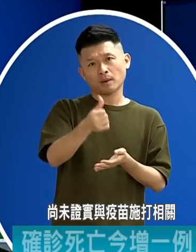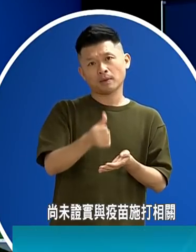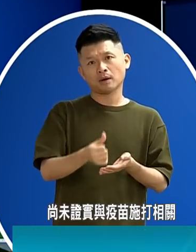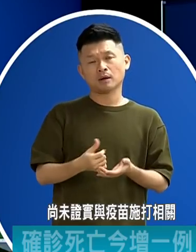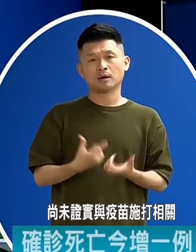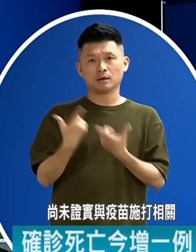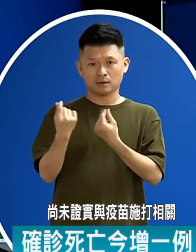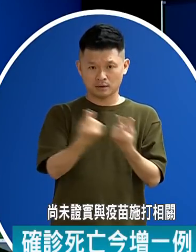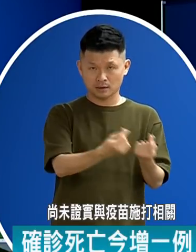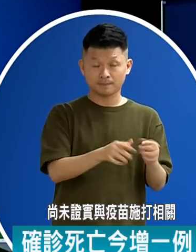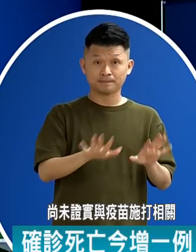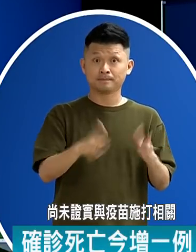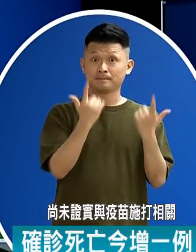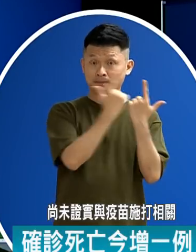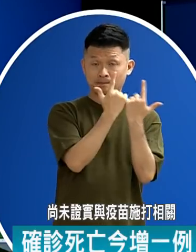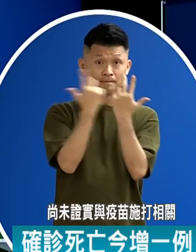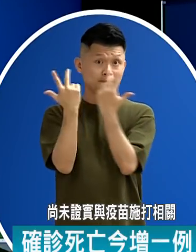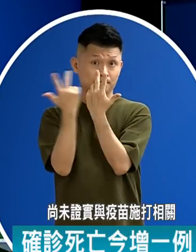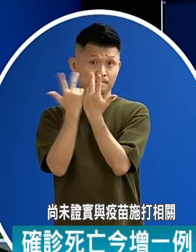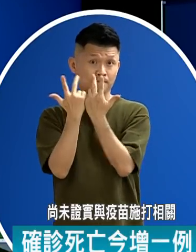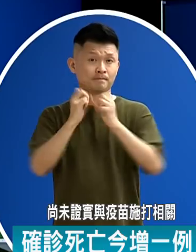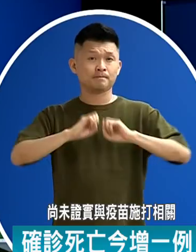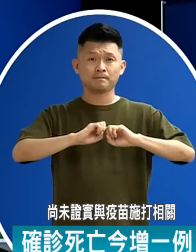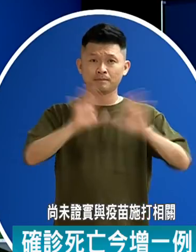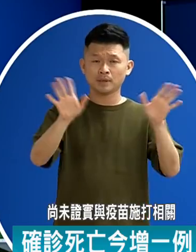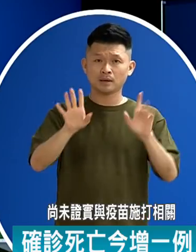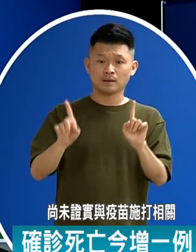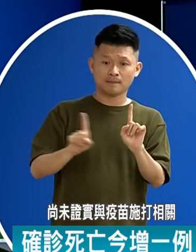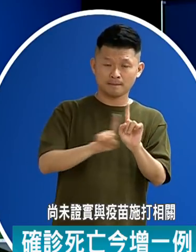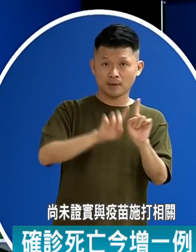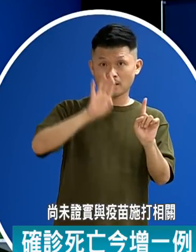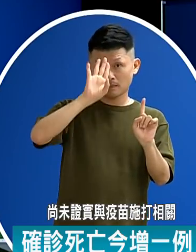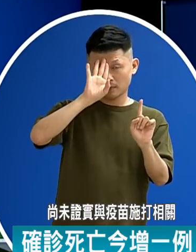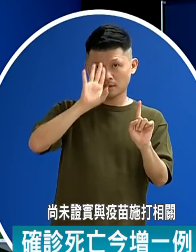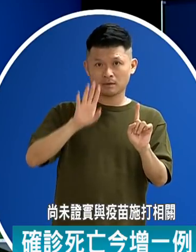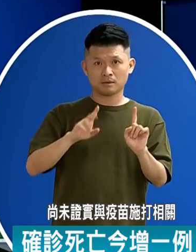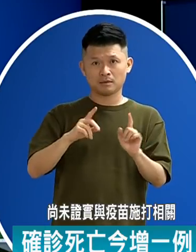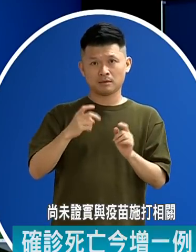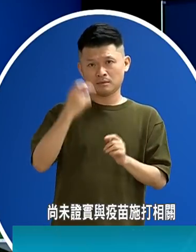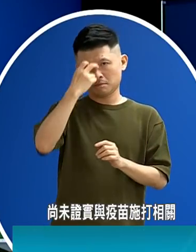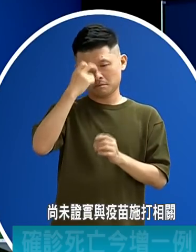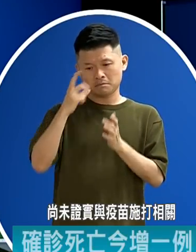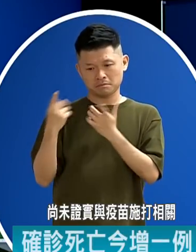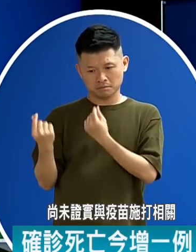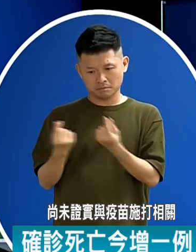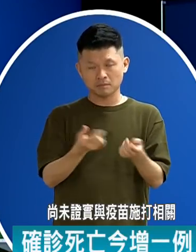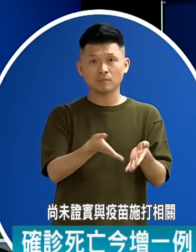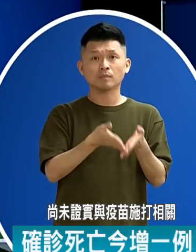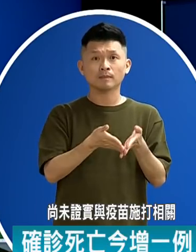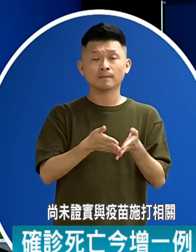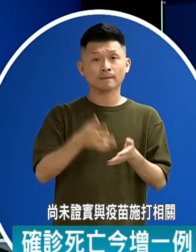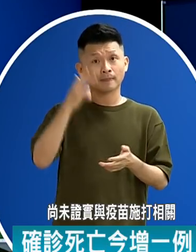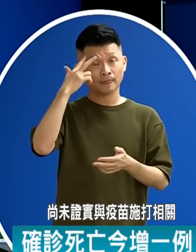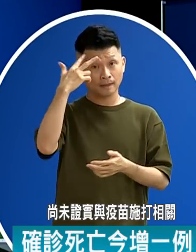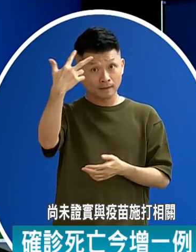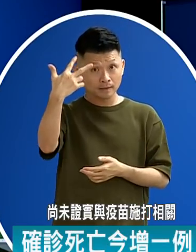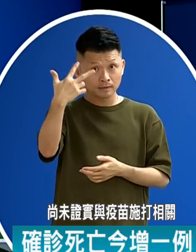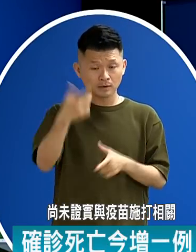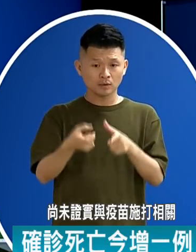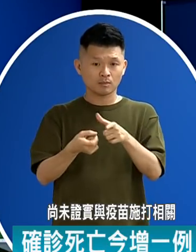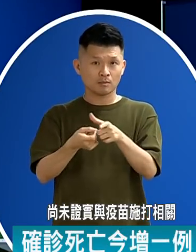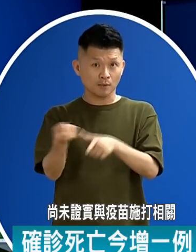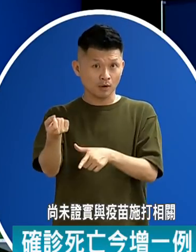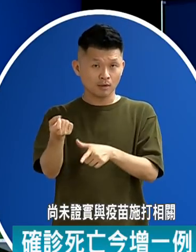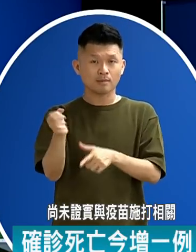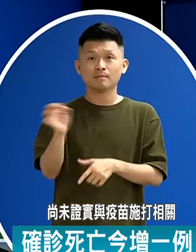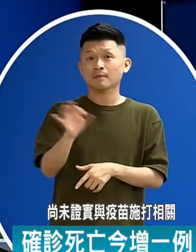今天宣布的就是双北市的这个陪病者的定期筛检措施哦，那陪病者是每7天可以进行公